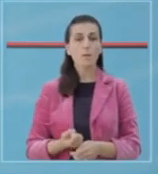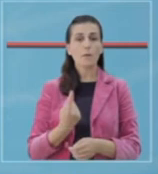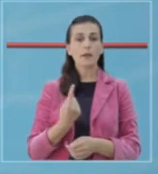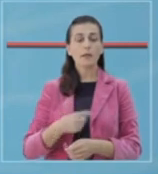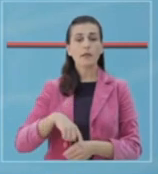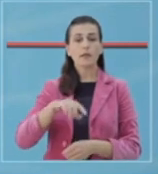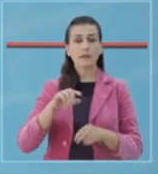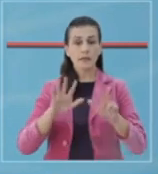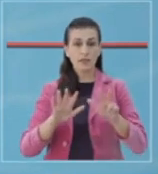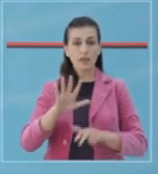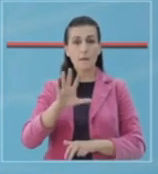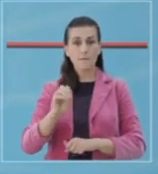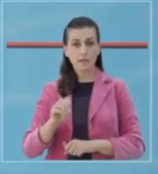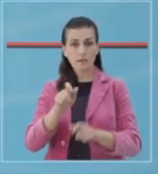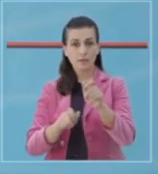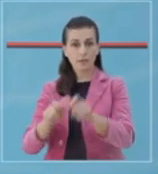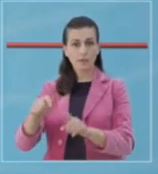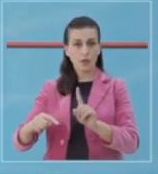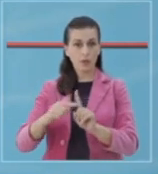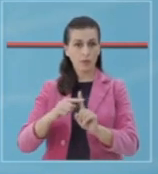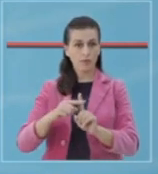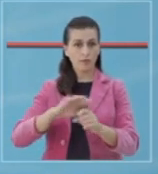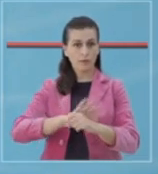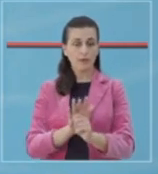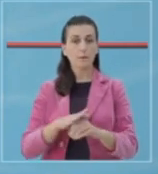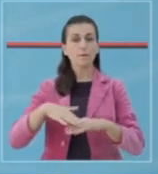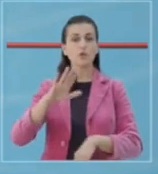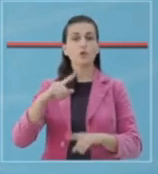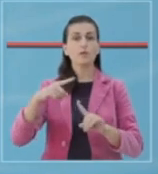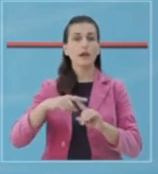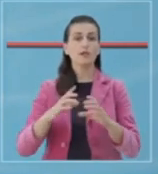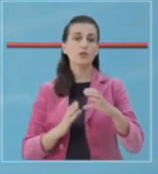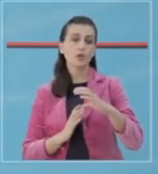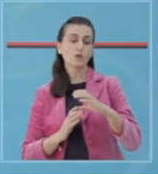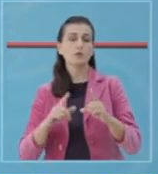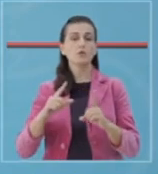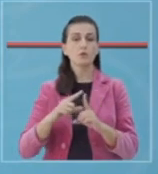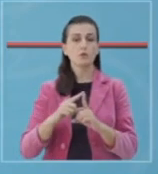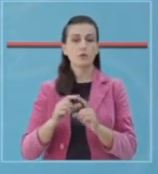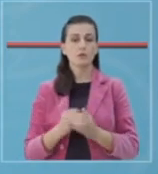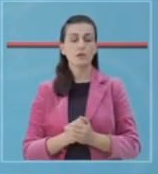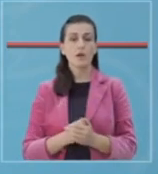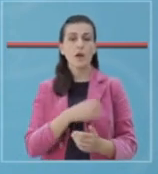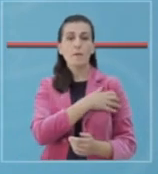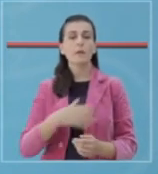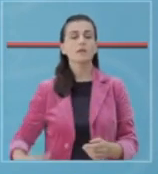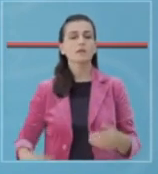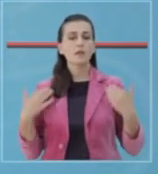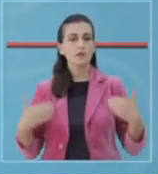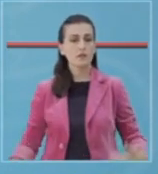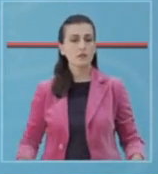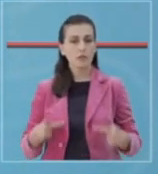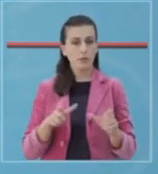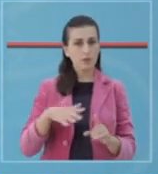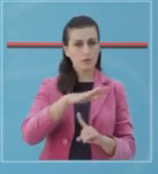raste aktive me COVID-19, kryesisht në Tiran, Shkodër dhe Durës. Ministria Shëndecis dhe Mbrojtje